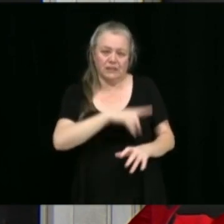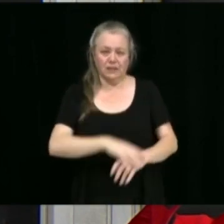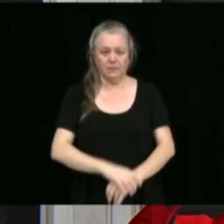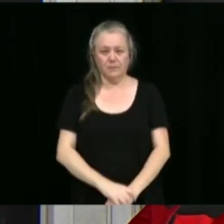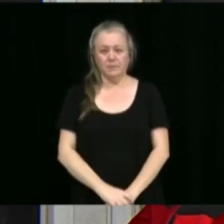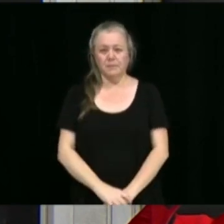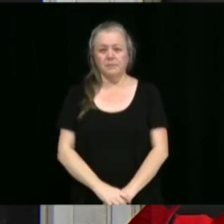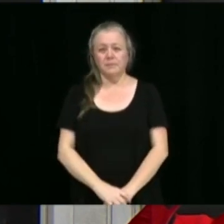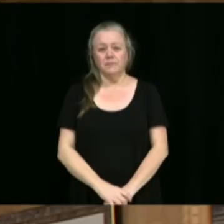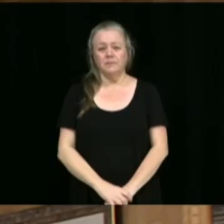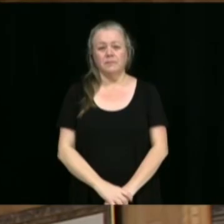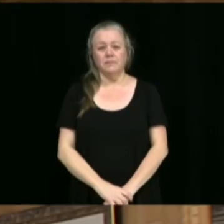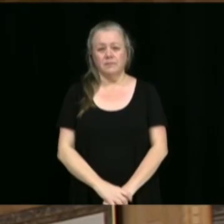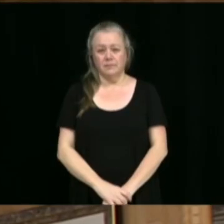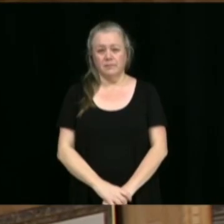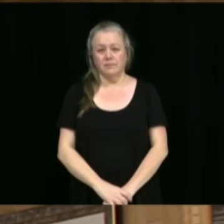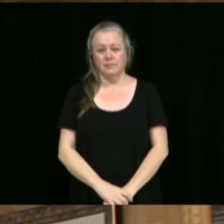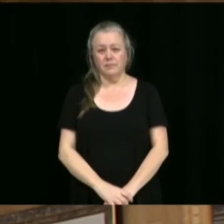Ouais.